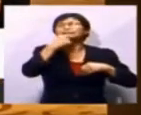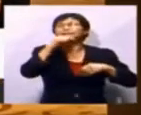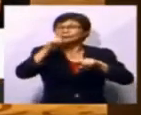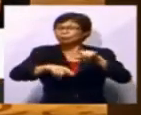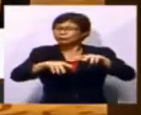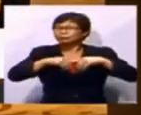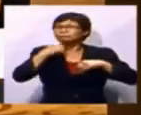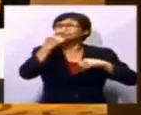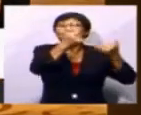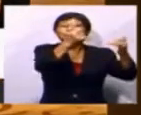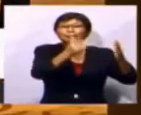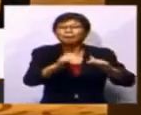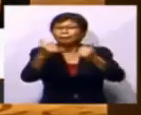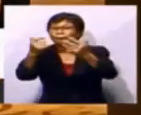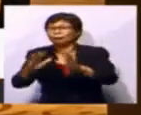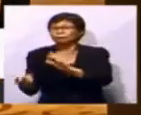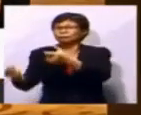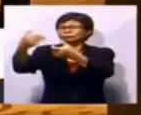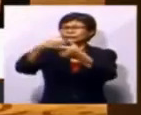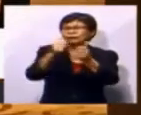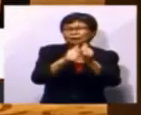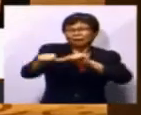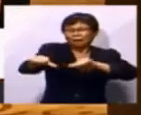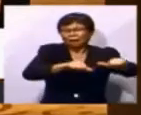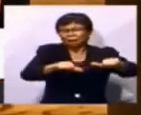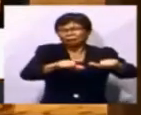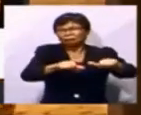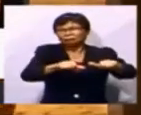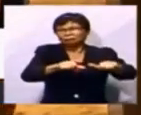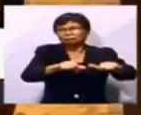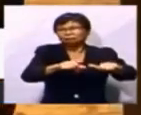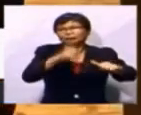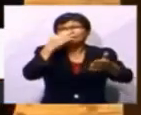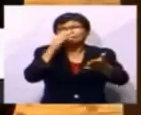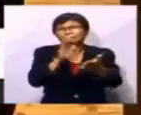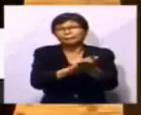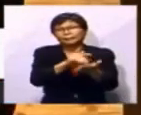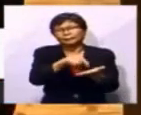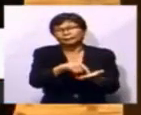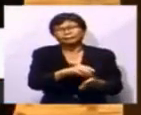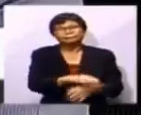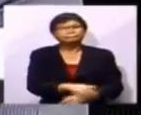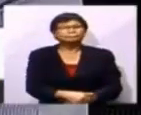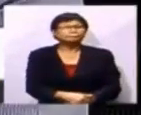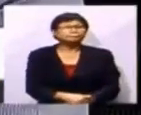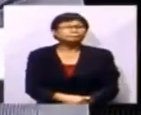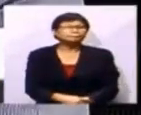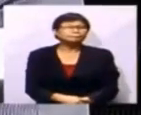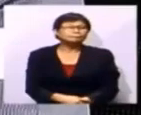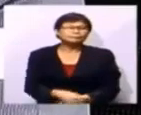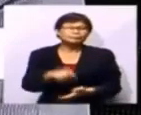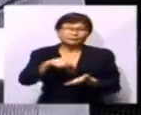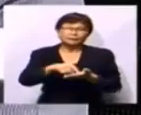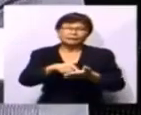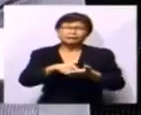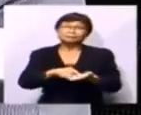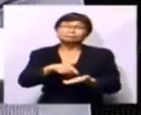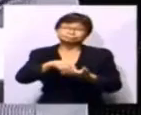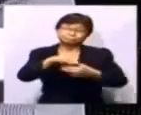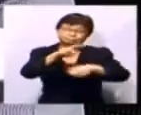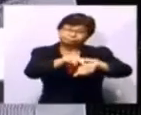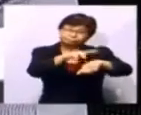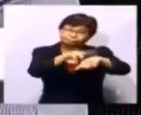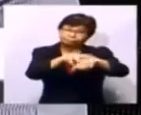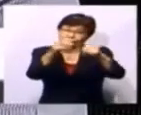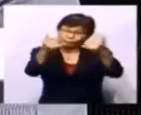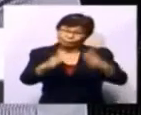pemain yang didapati terlibat dengan aktiviti tidak bermoral ini. Dan ingin memberi amaran kepada pemain-pemain